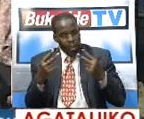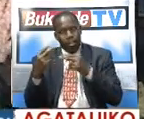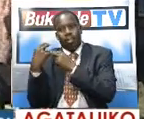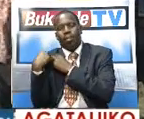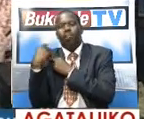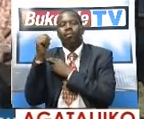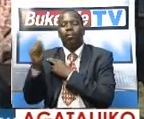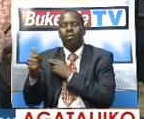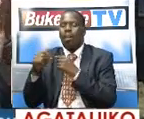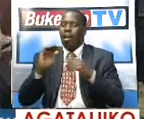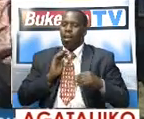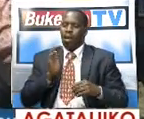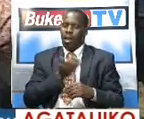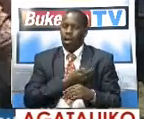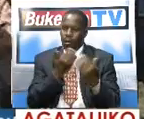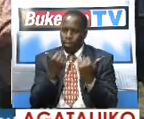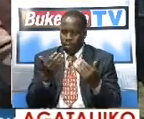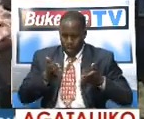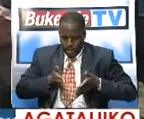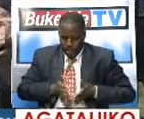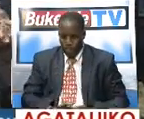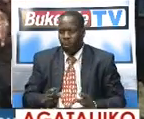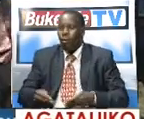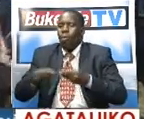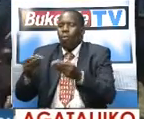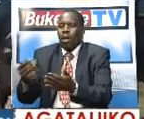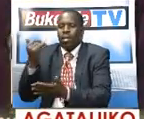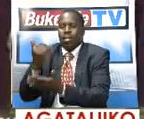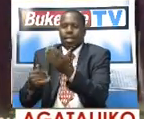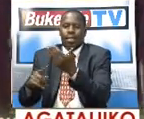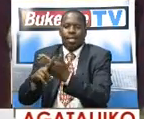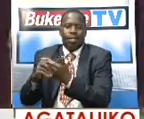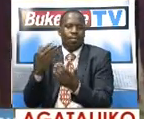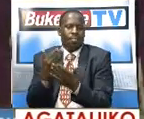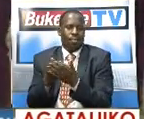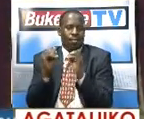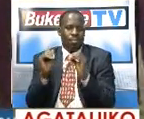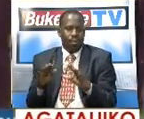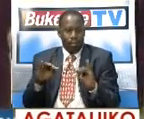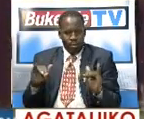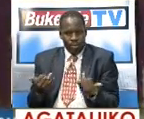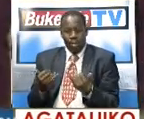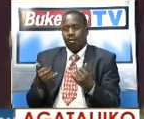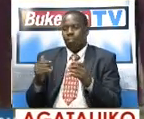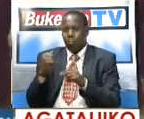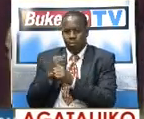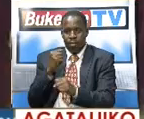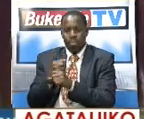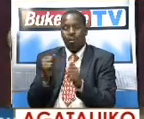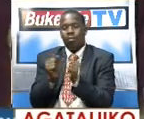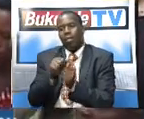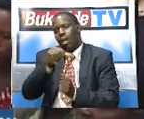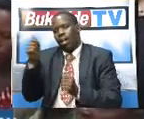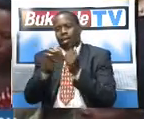Aba anaveitu nebazaru wabarweire HIV and AIDS. Mchala Museveni wate ategeza nga wakendo kula ganda mwanga mwagabirizi gobu